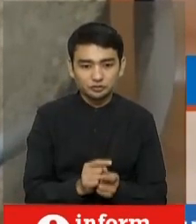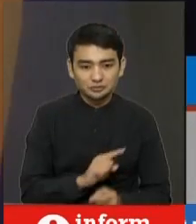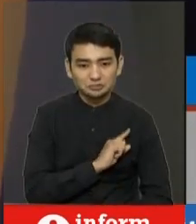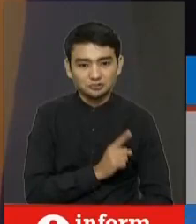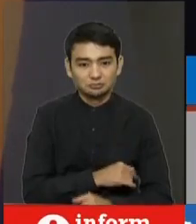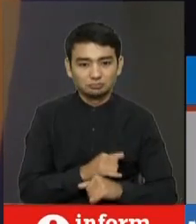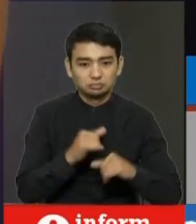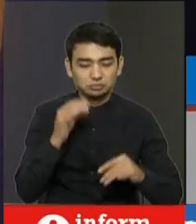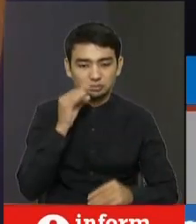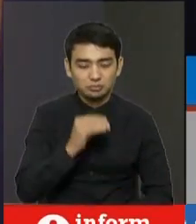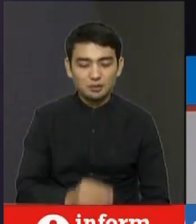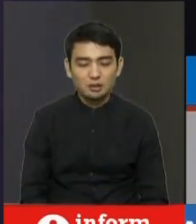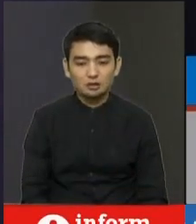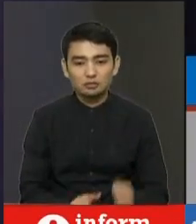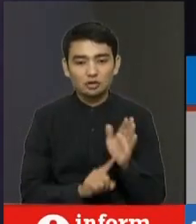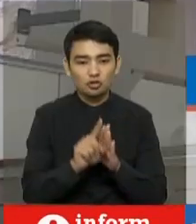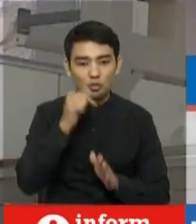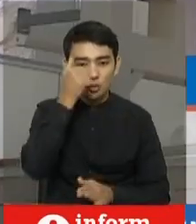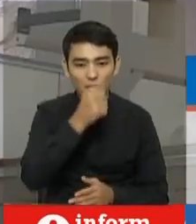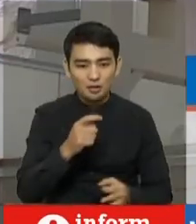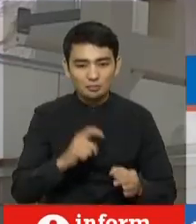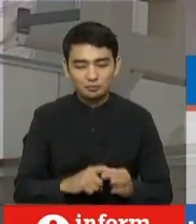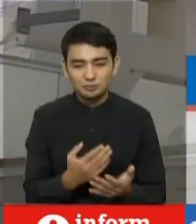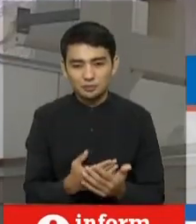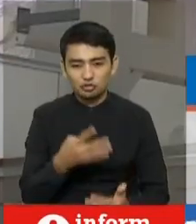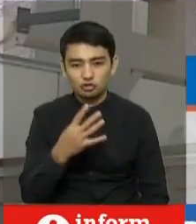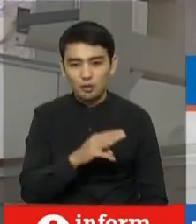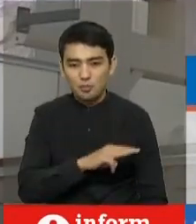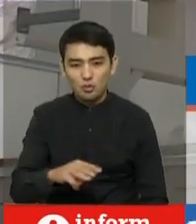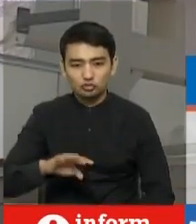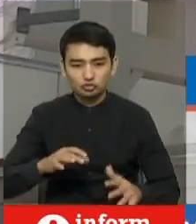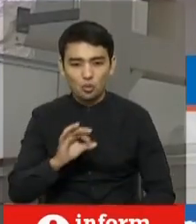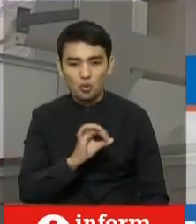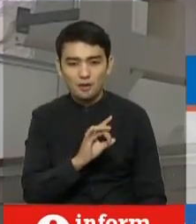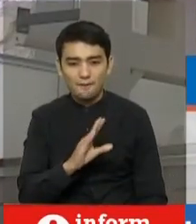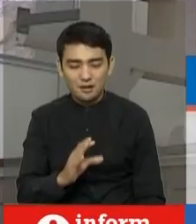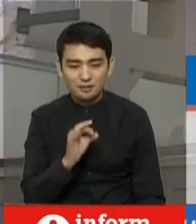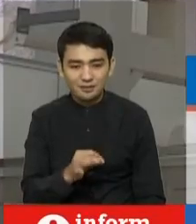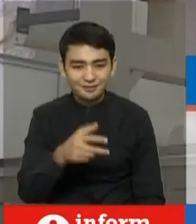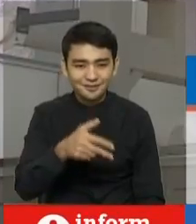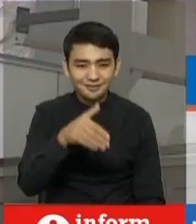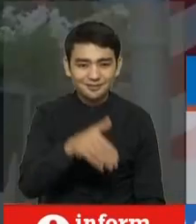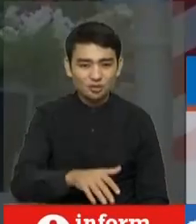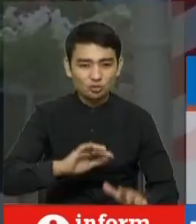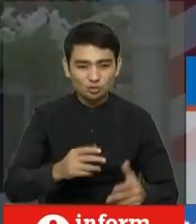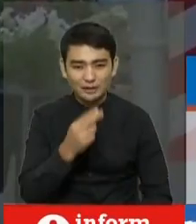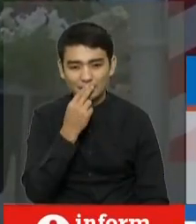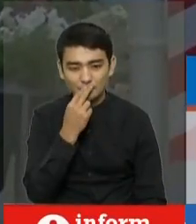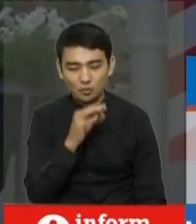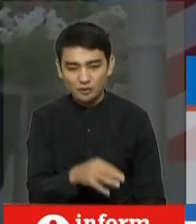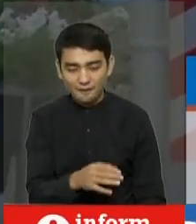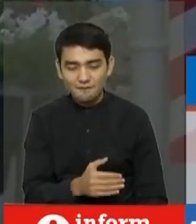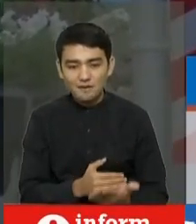исследование. С начала года в Казахстане зарегистрировано около 4 миллионов случаев ОРВИ и свыше 3 тысяч случаев гриппа. Основную